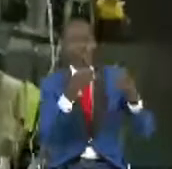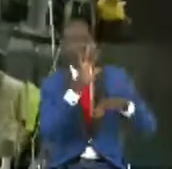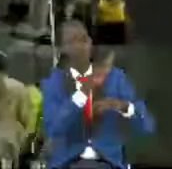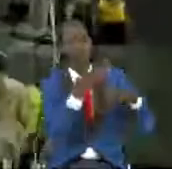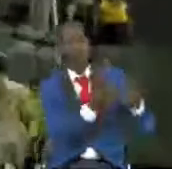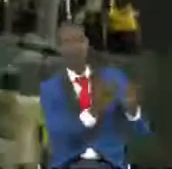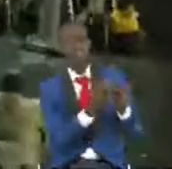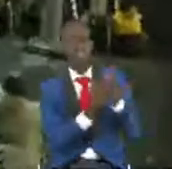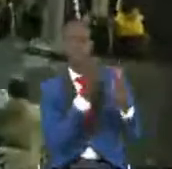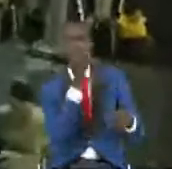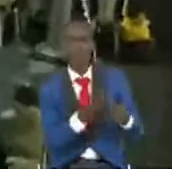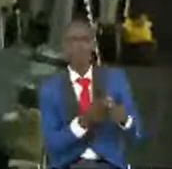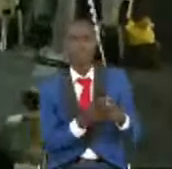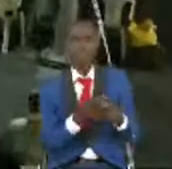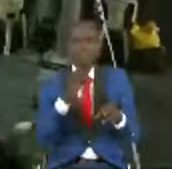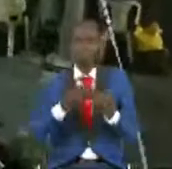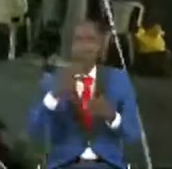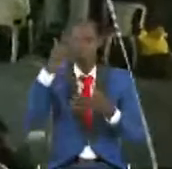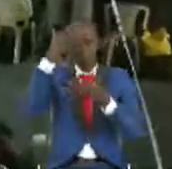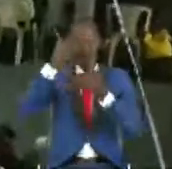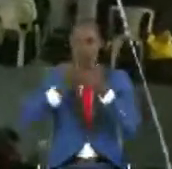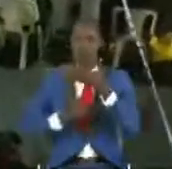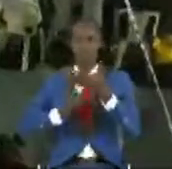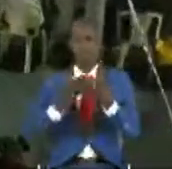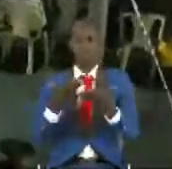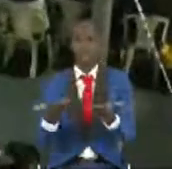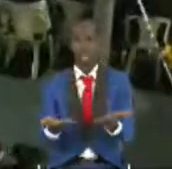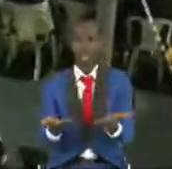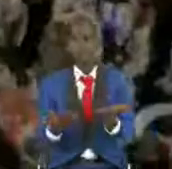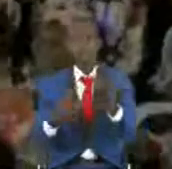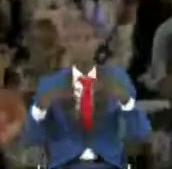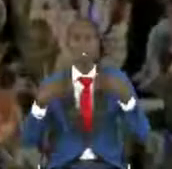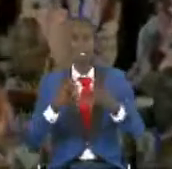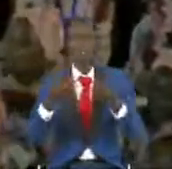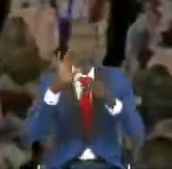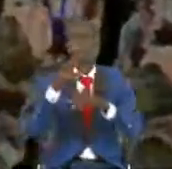toi. Devant moi ici, la guérison vient pour vous.